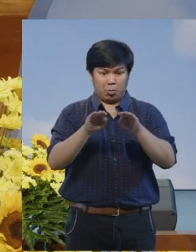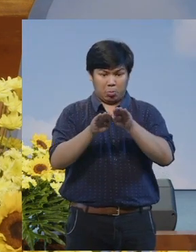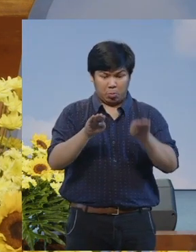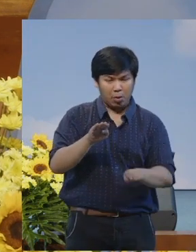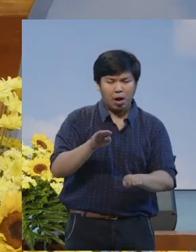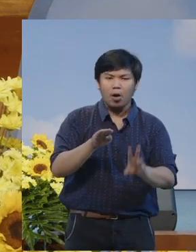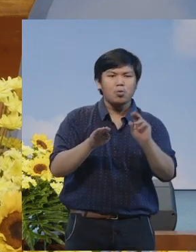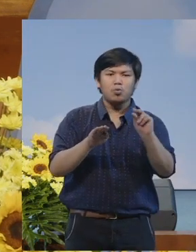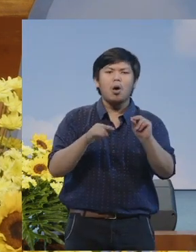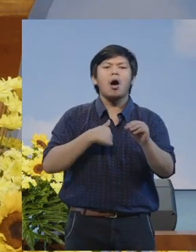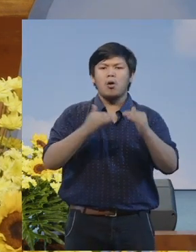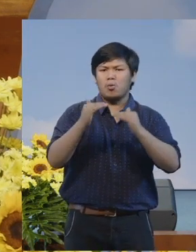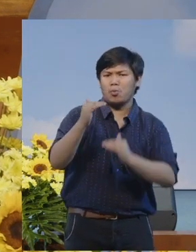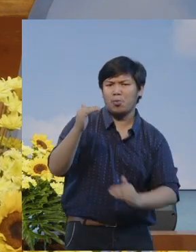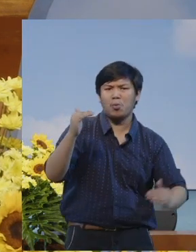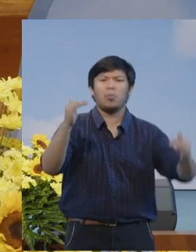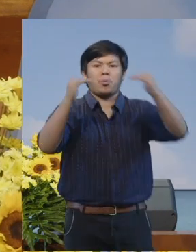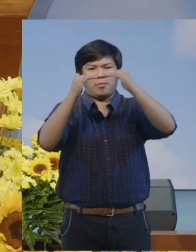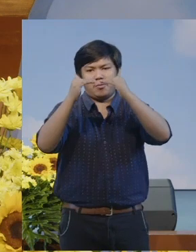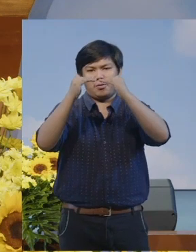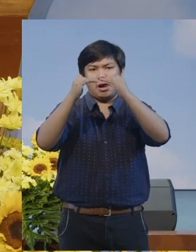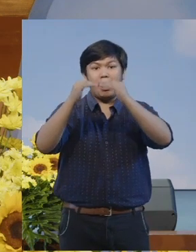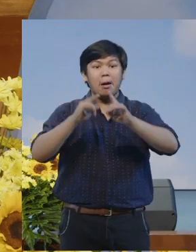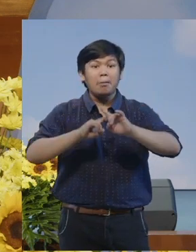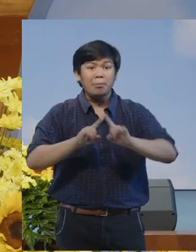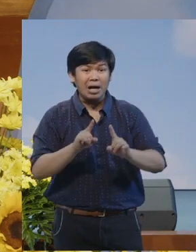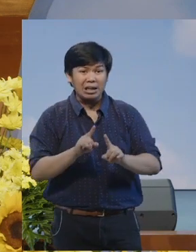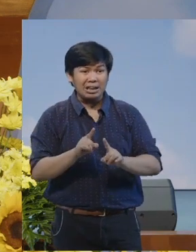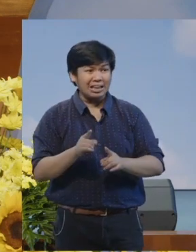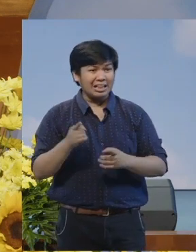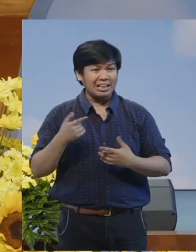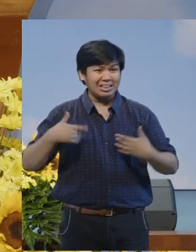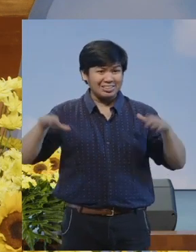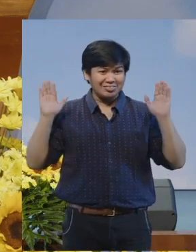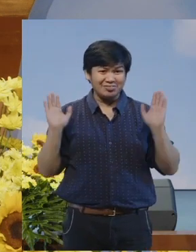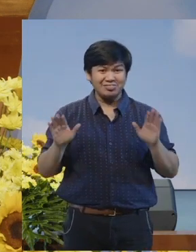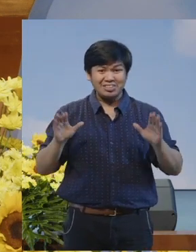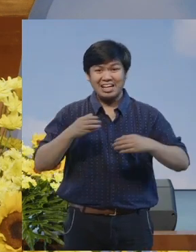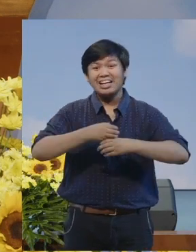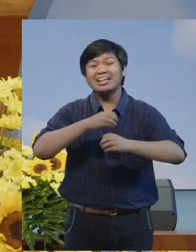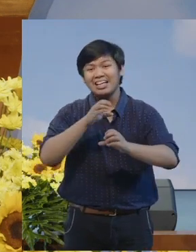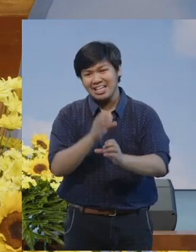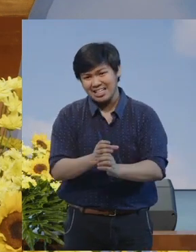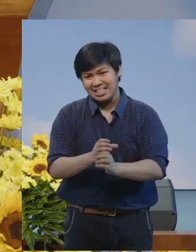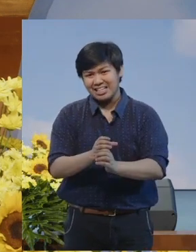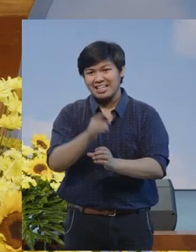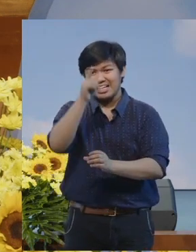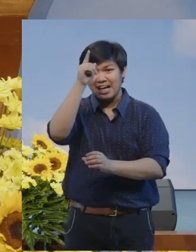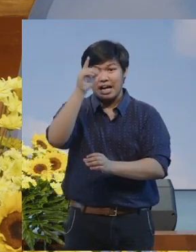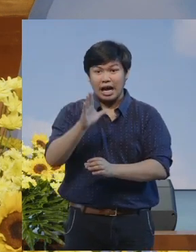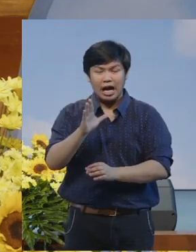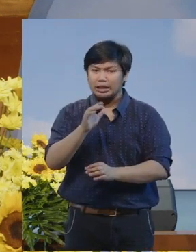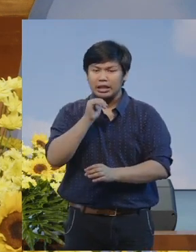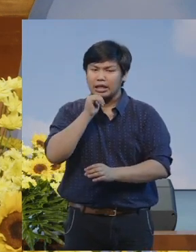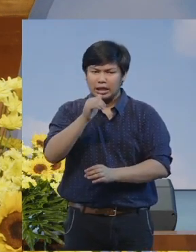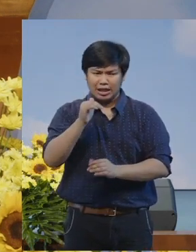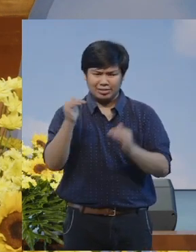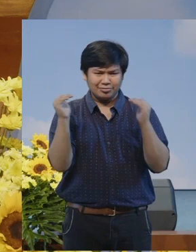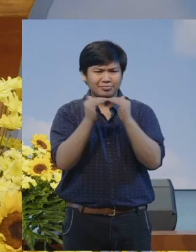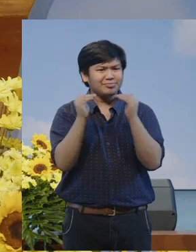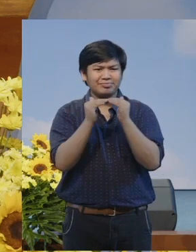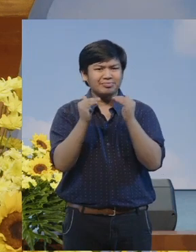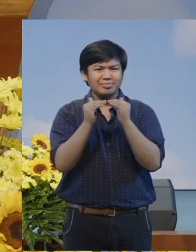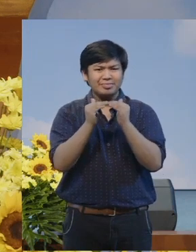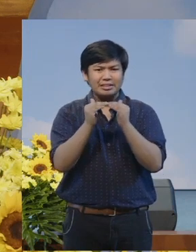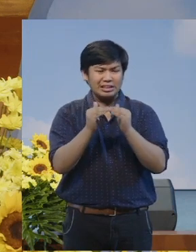ay isang nilikhang anghel lamang. Ang nilikha ay hindi kailanman maaaring